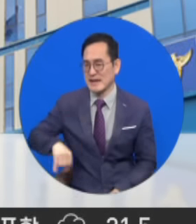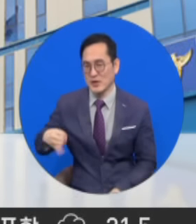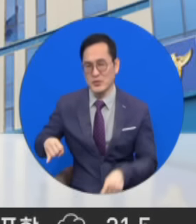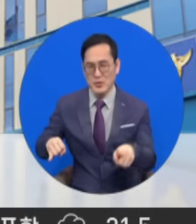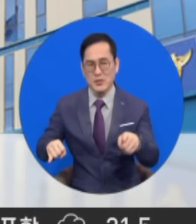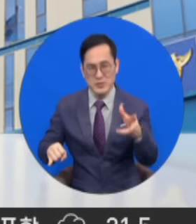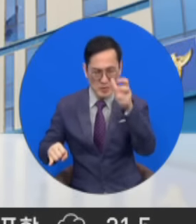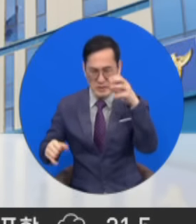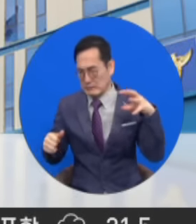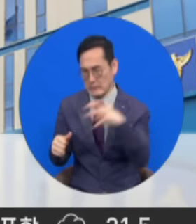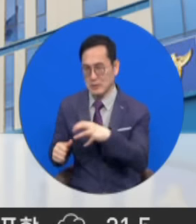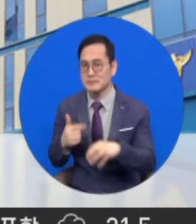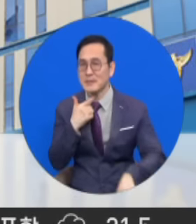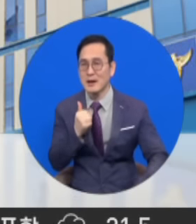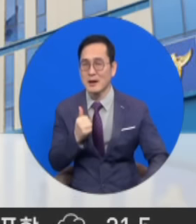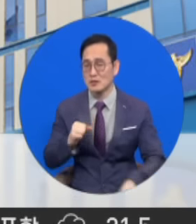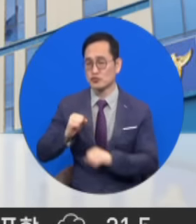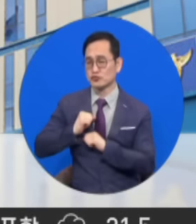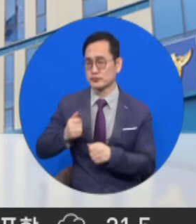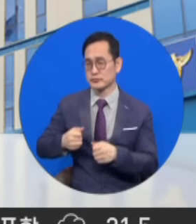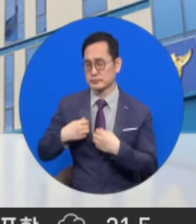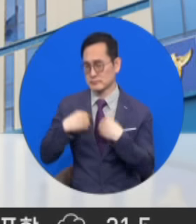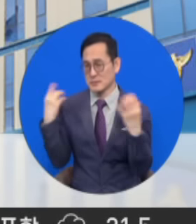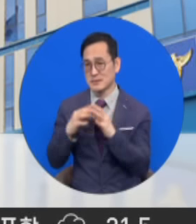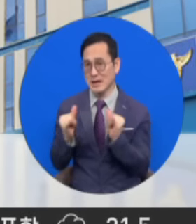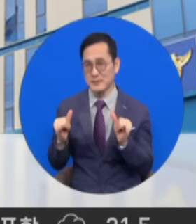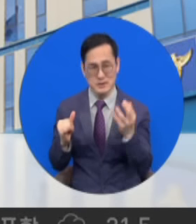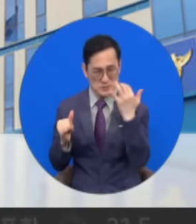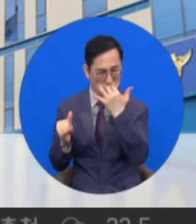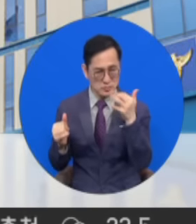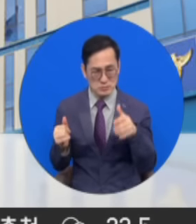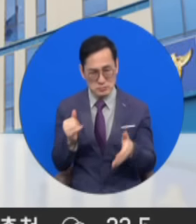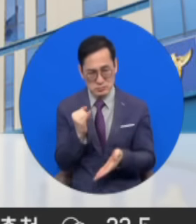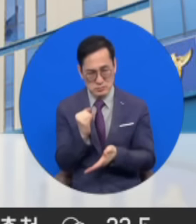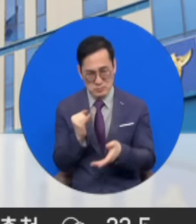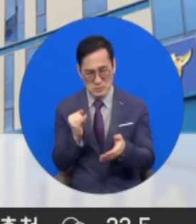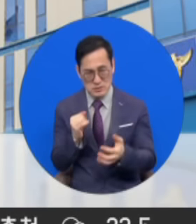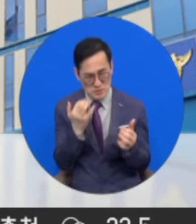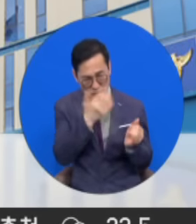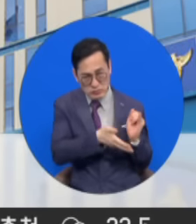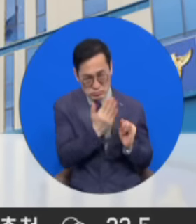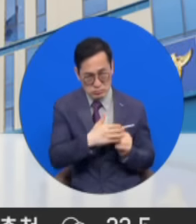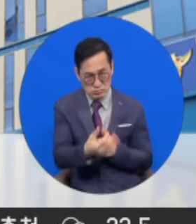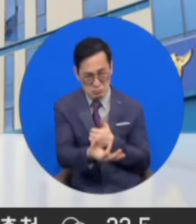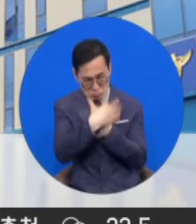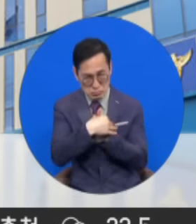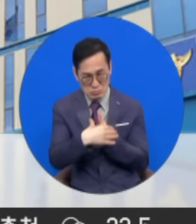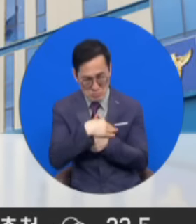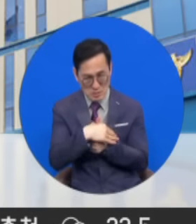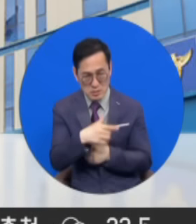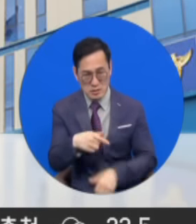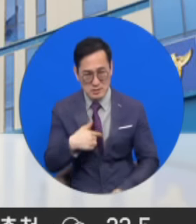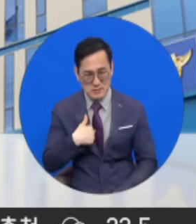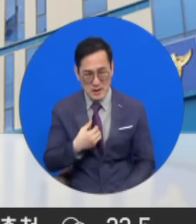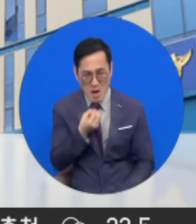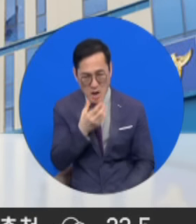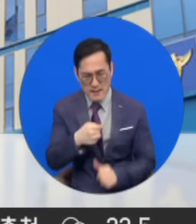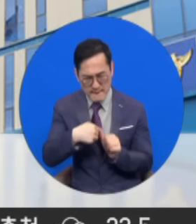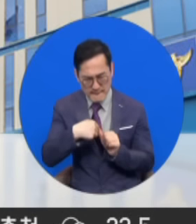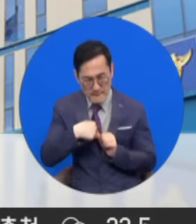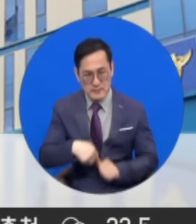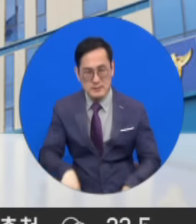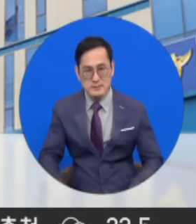당했습니다. 작년에 군 갓 제대한 저희 아들을 성추행범으로 몰고 가셨죠. 무죄 추정의 원칙은 고사하고 허위 자백할 때까지 유도신문, 성적